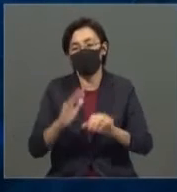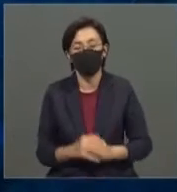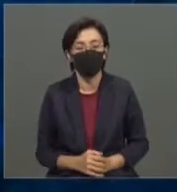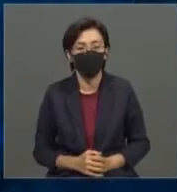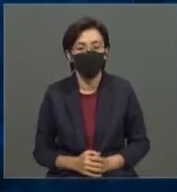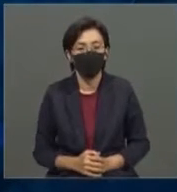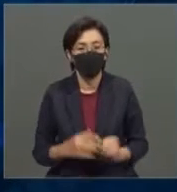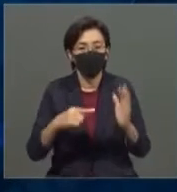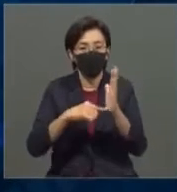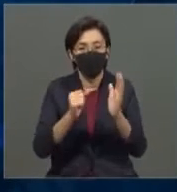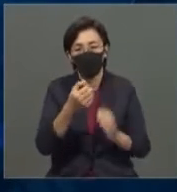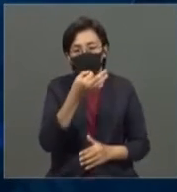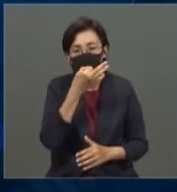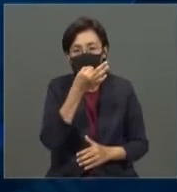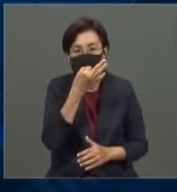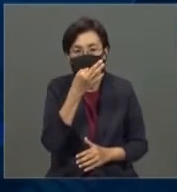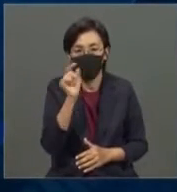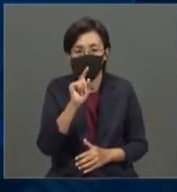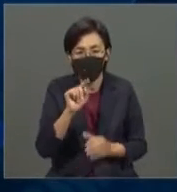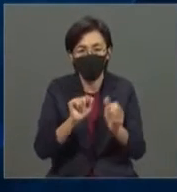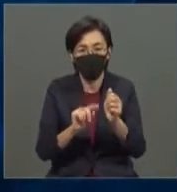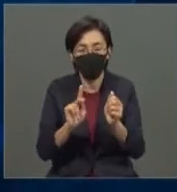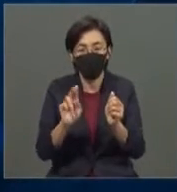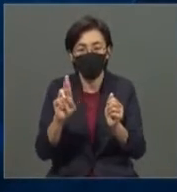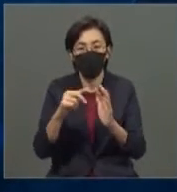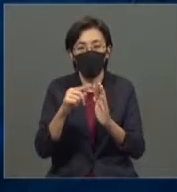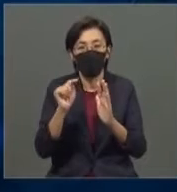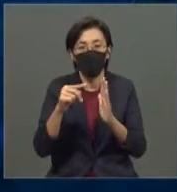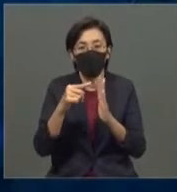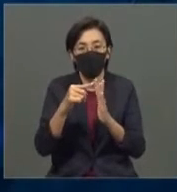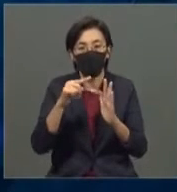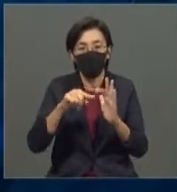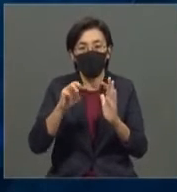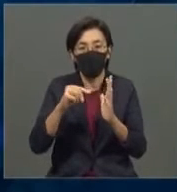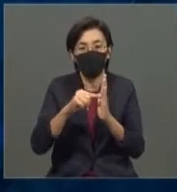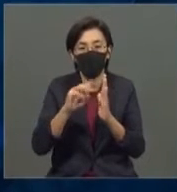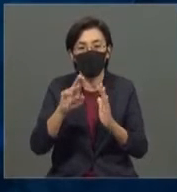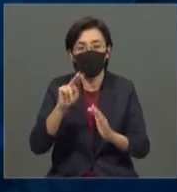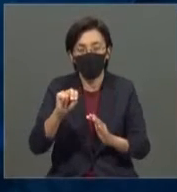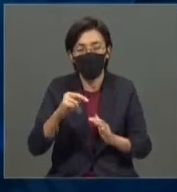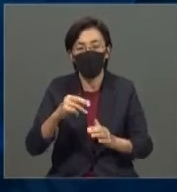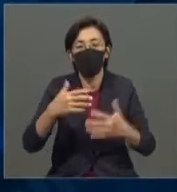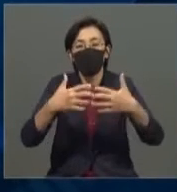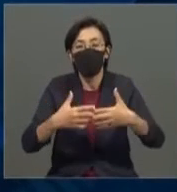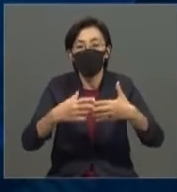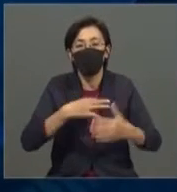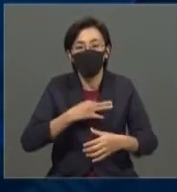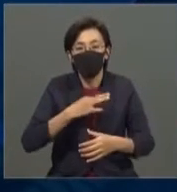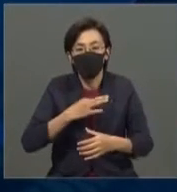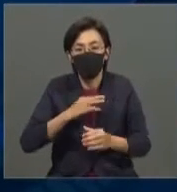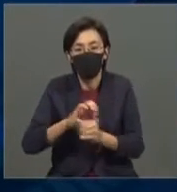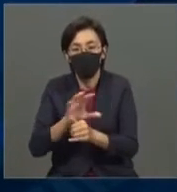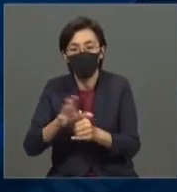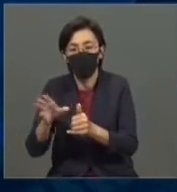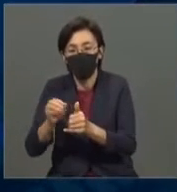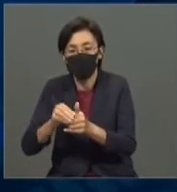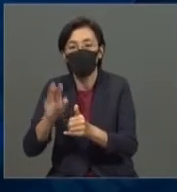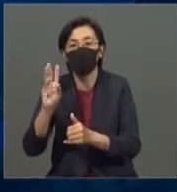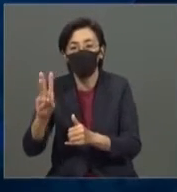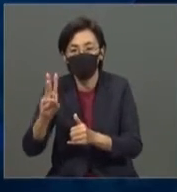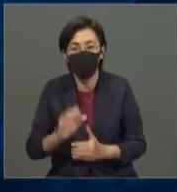4,000 ในสมุทรสาครเป็นกระทุ่มแบนนะครับเป็นคลัสเตอร์ใหม่เป็นโรงงานเสื้อผ้าอันนี้พบ6นะครับแล้ว